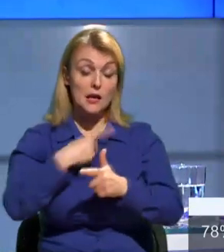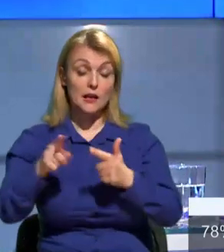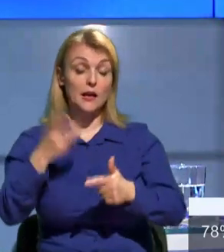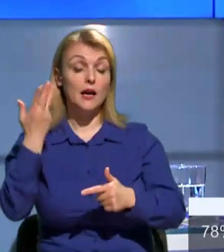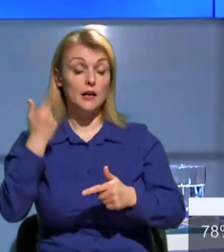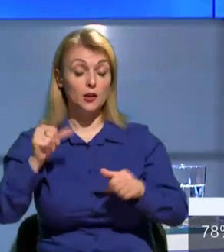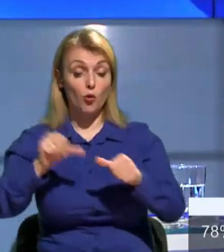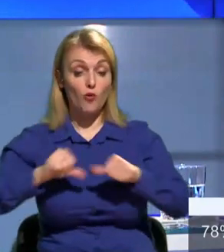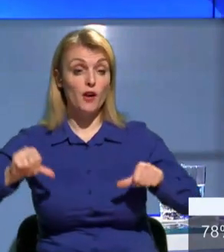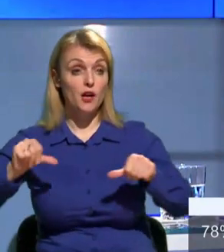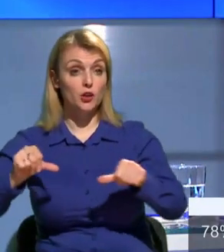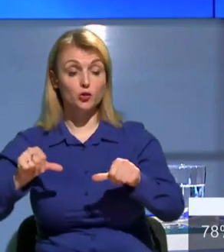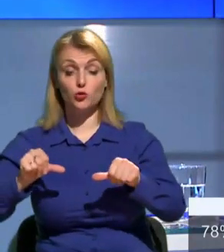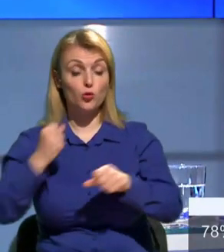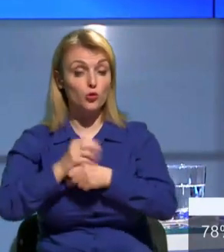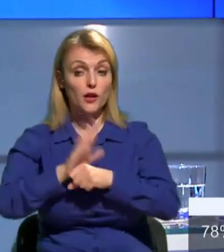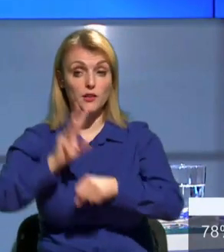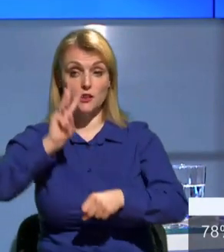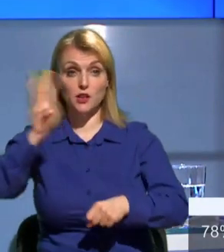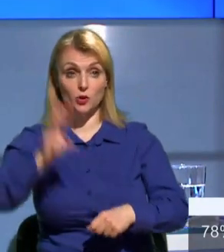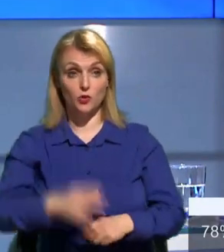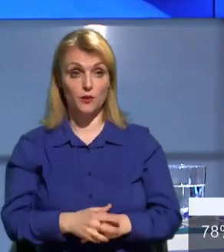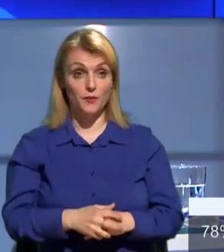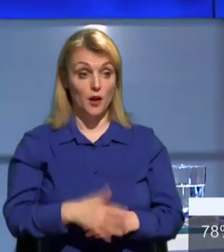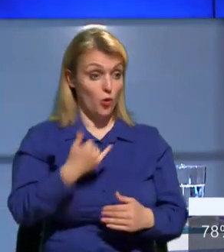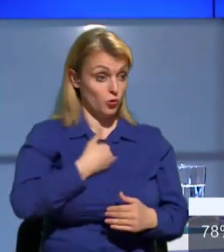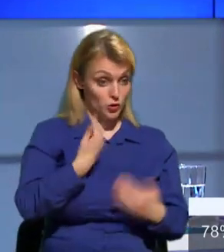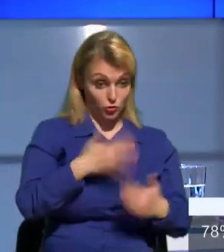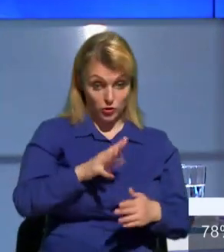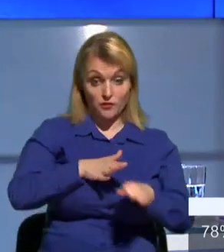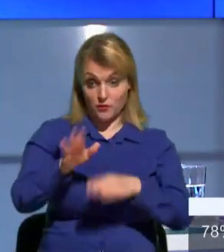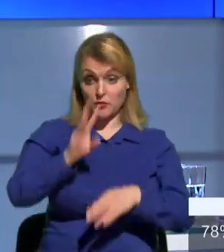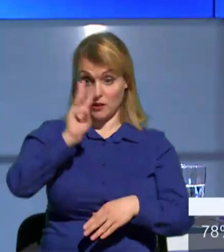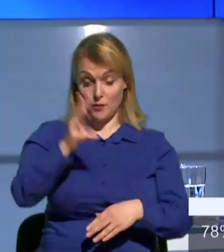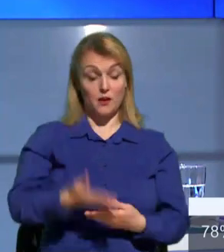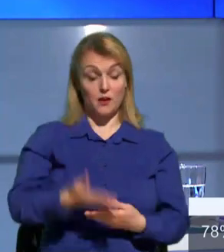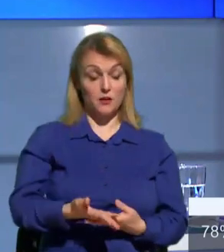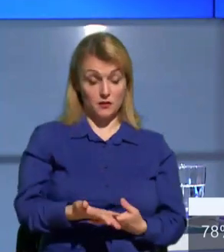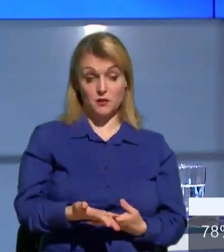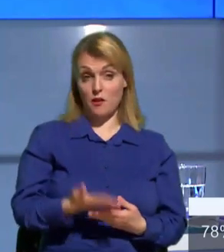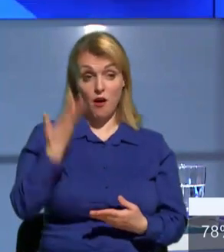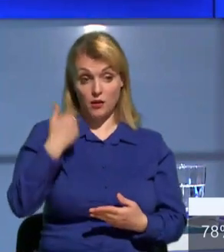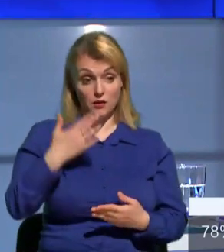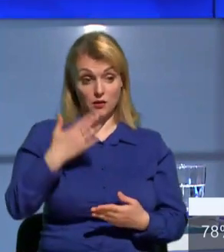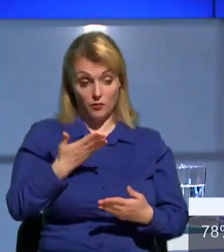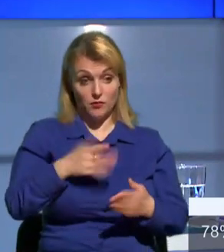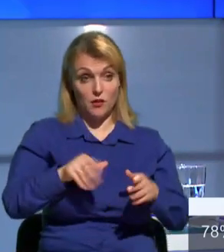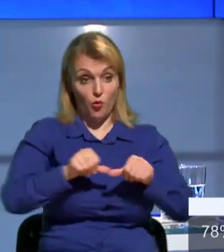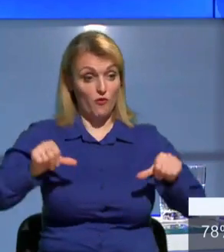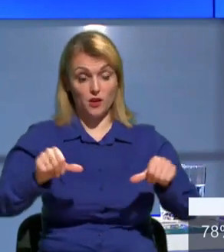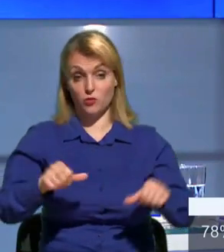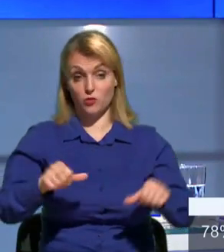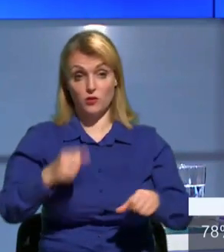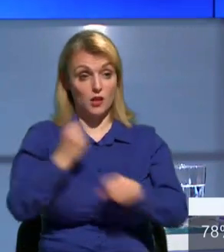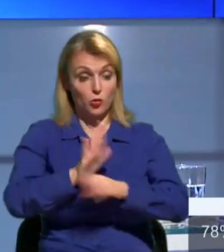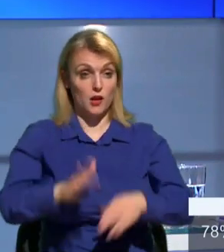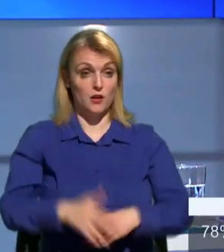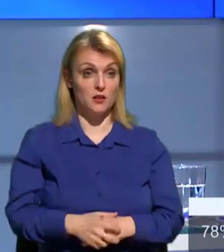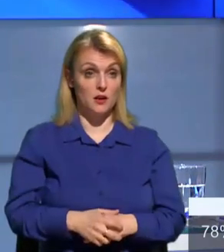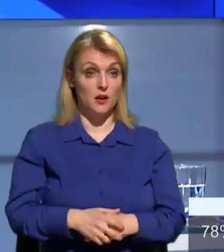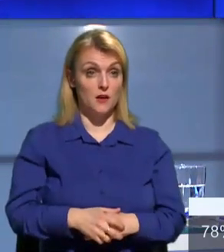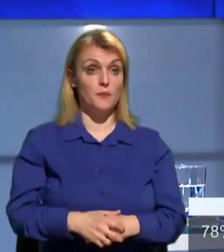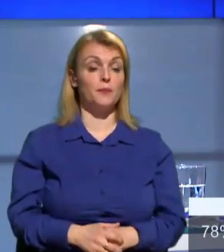activează. Noi în decembrie vom avea 3 luni de când nu activează parlamentul. Poate ei săptămâna viitoare în sfârșit se vor convoca ședința